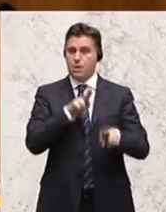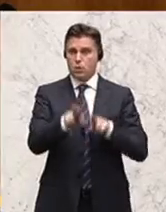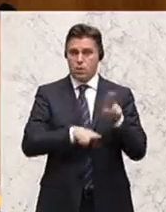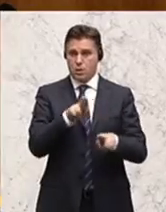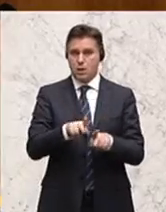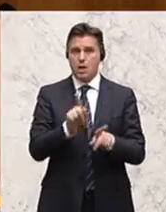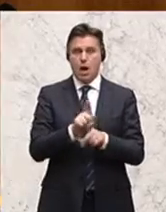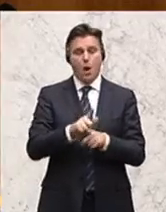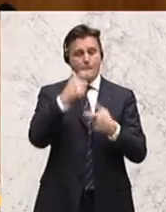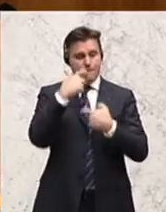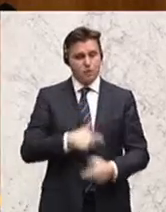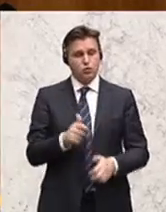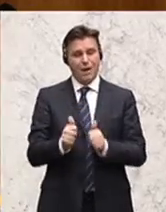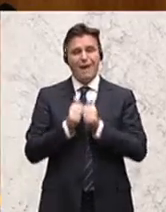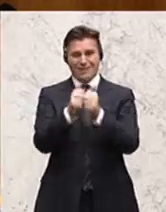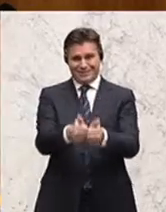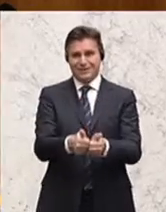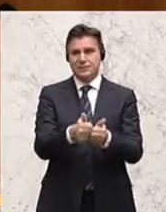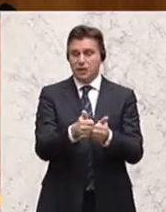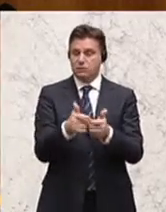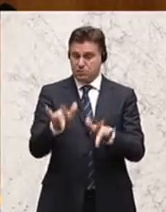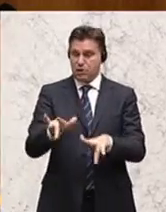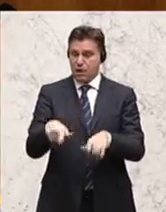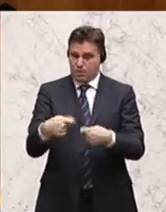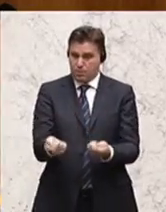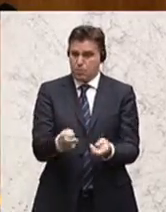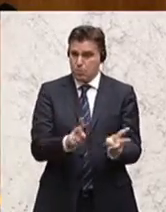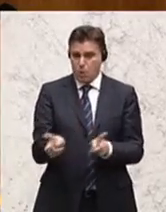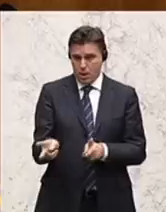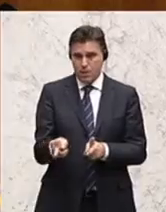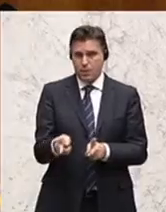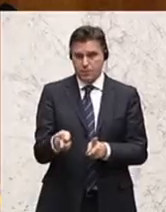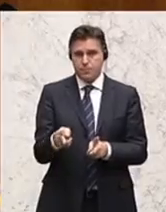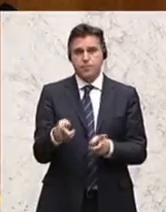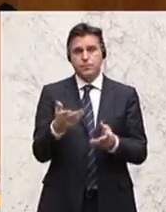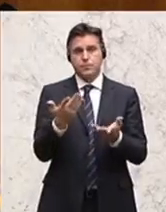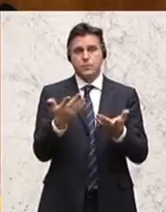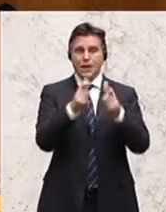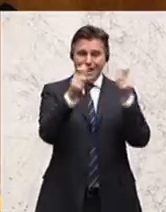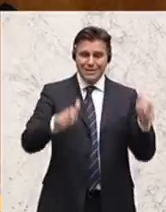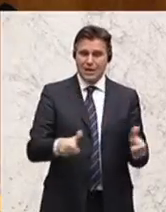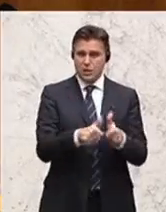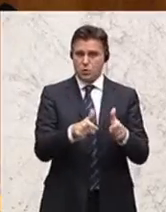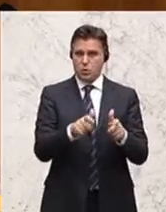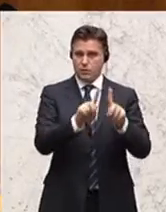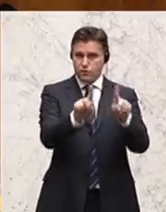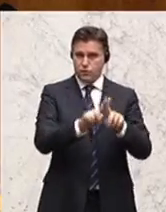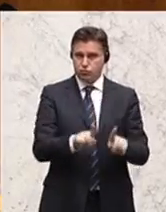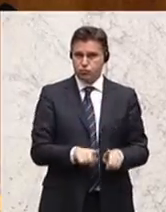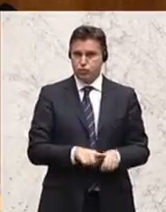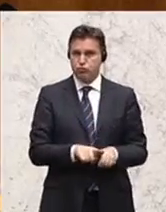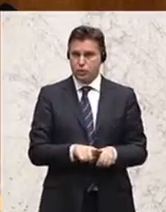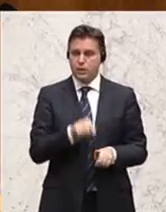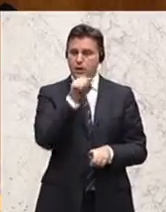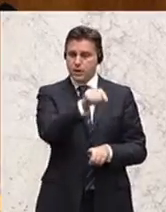bei der persönlichen Assistenz möglich ist. Denn gerade in Einrichtungen passieren